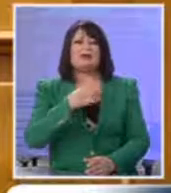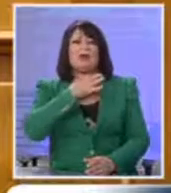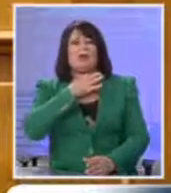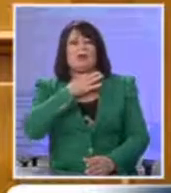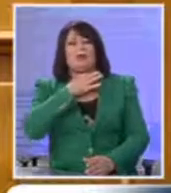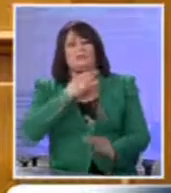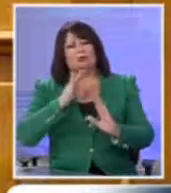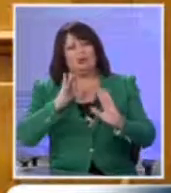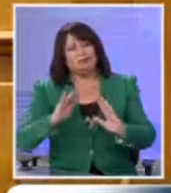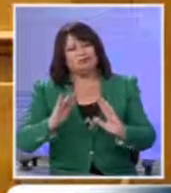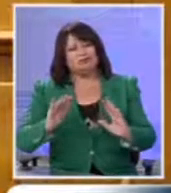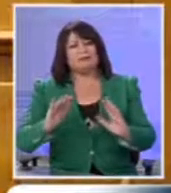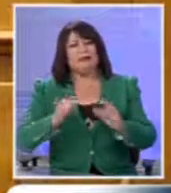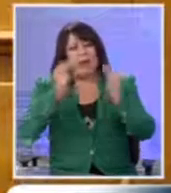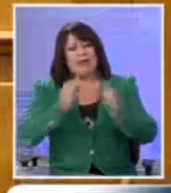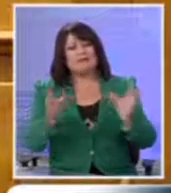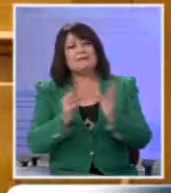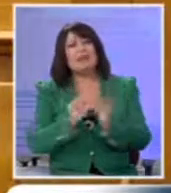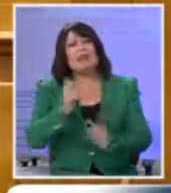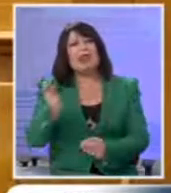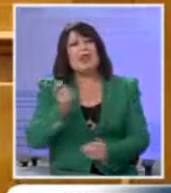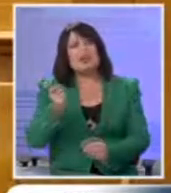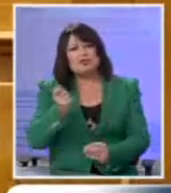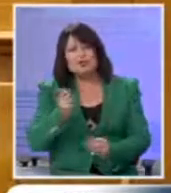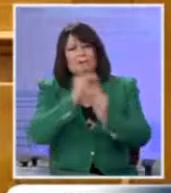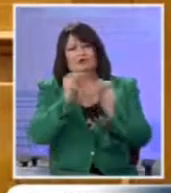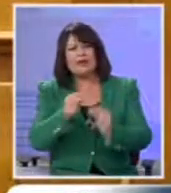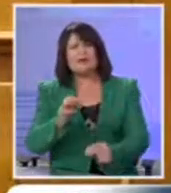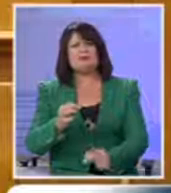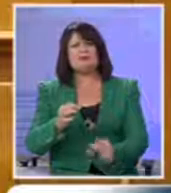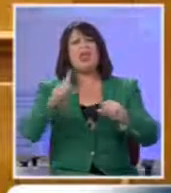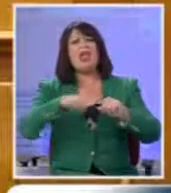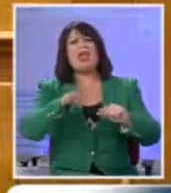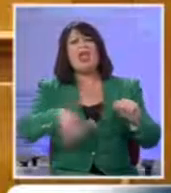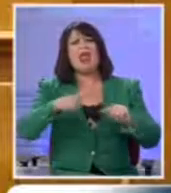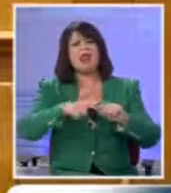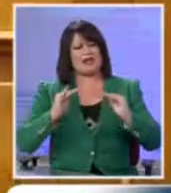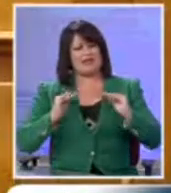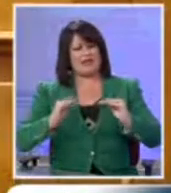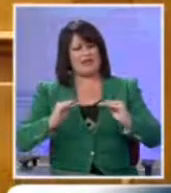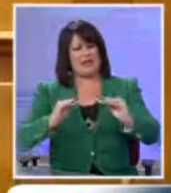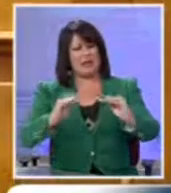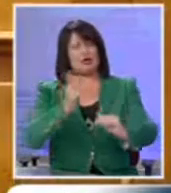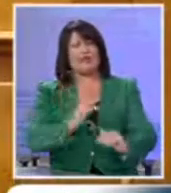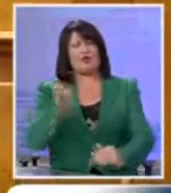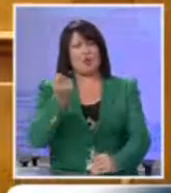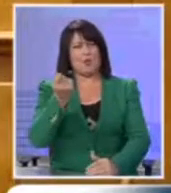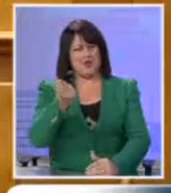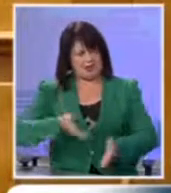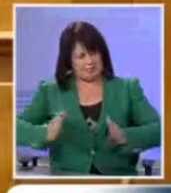Η διευθέτηση του χρέους θα οδηγεί στη χώρα μας σε μακρά κοινωνική και οικονομική σταθερότητα, πράγμα που